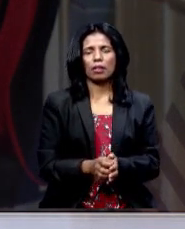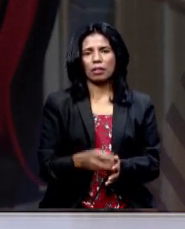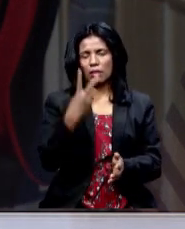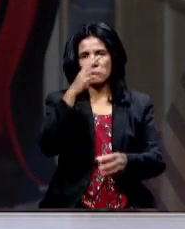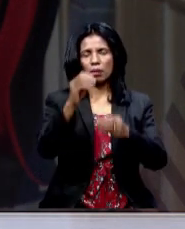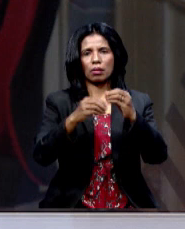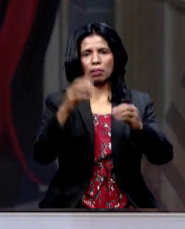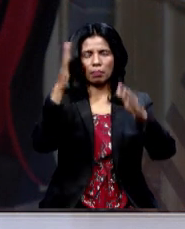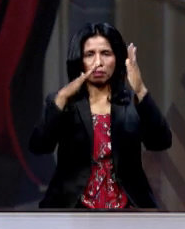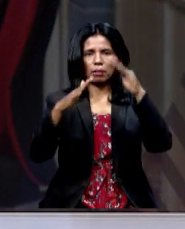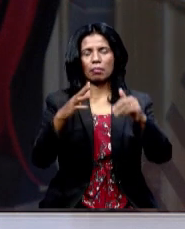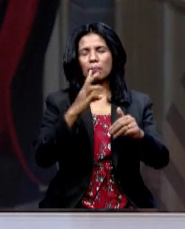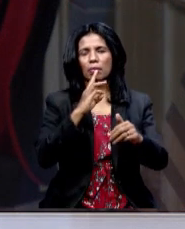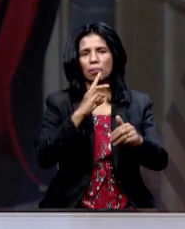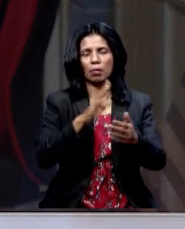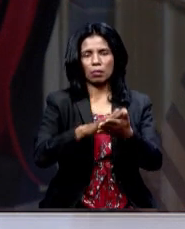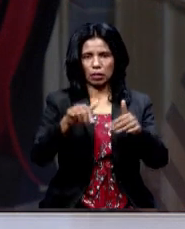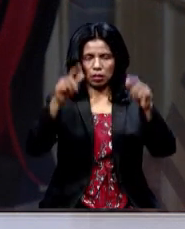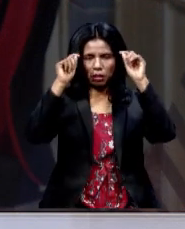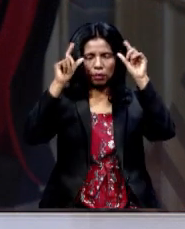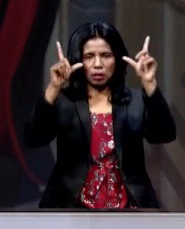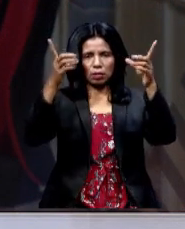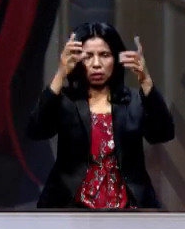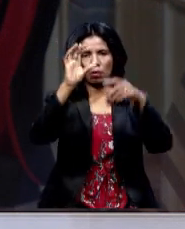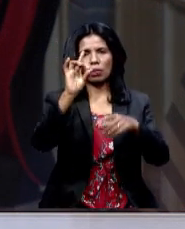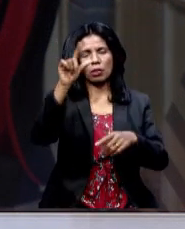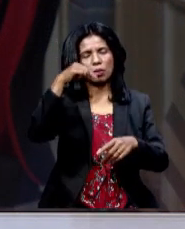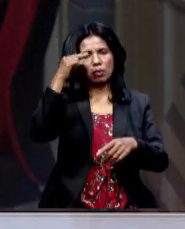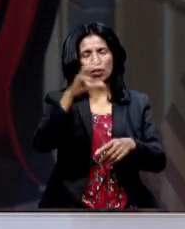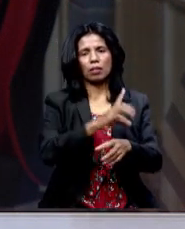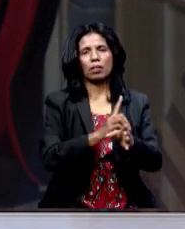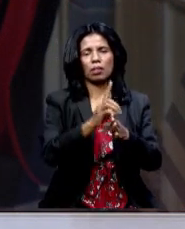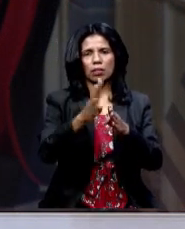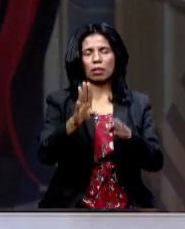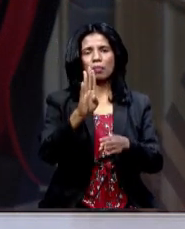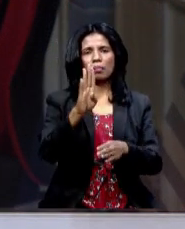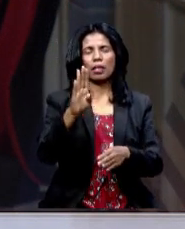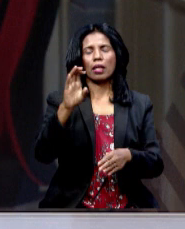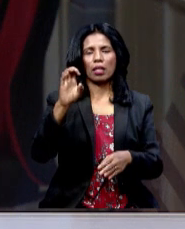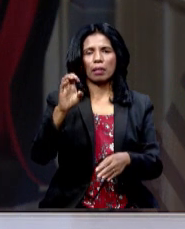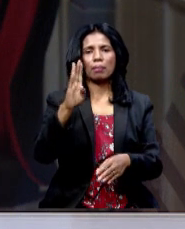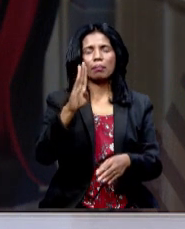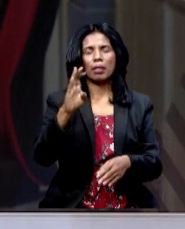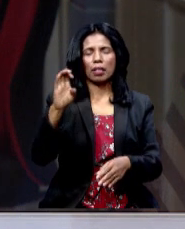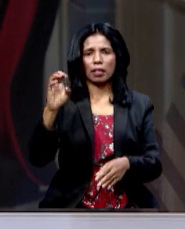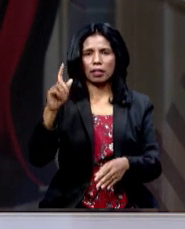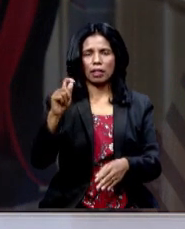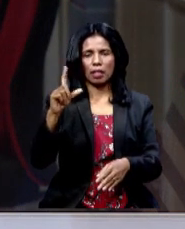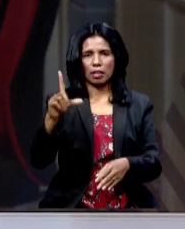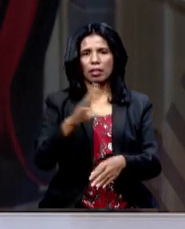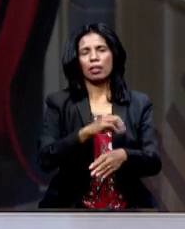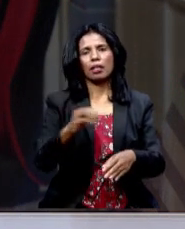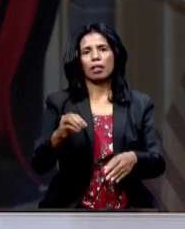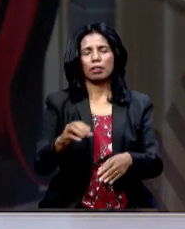problema bemos ya Timor Leste, oitavo governo, decidi muda direção geral be no saneamento ba empresa pública. Mai be,